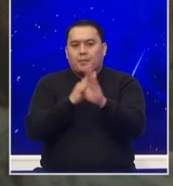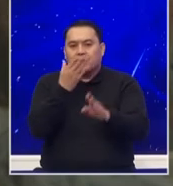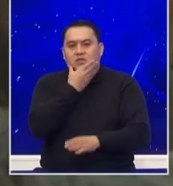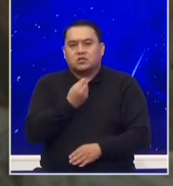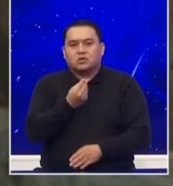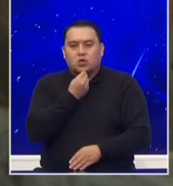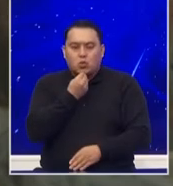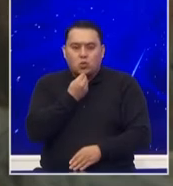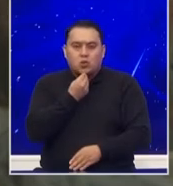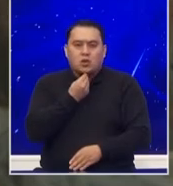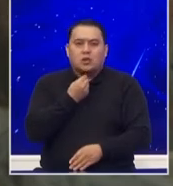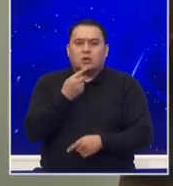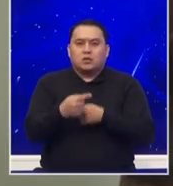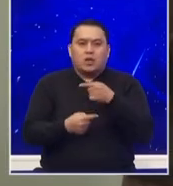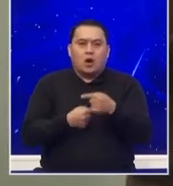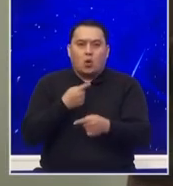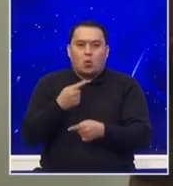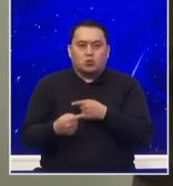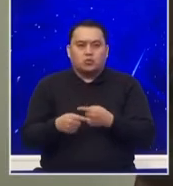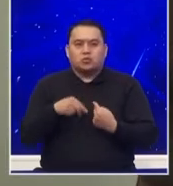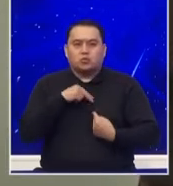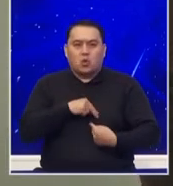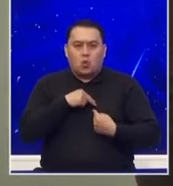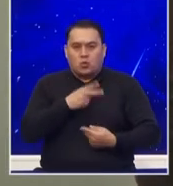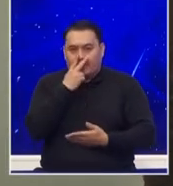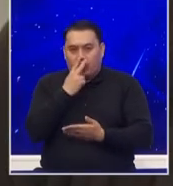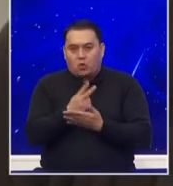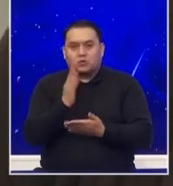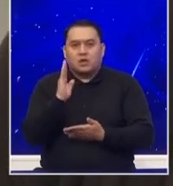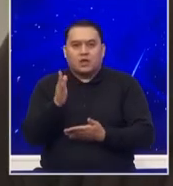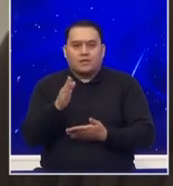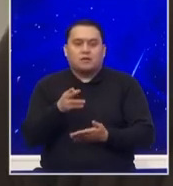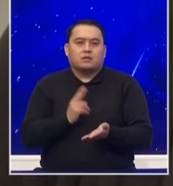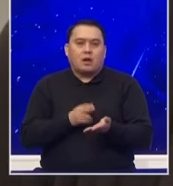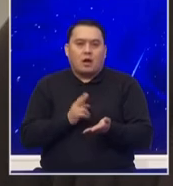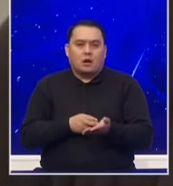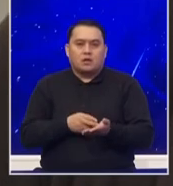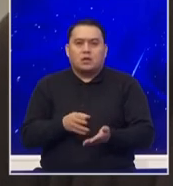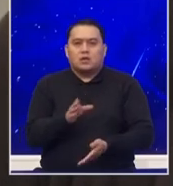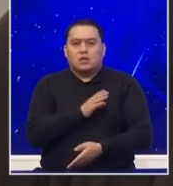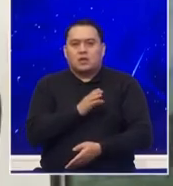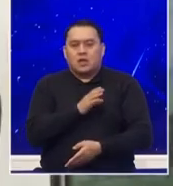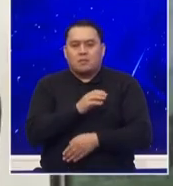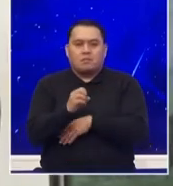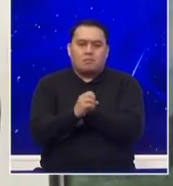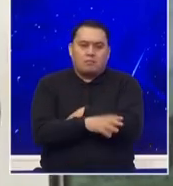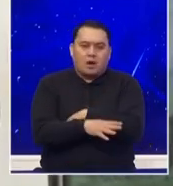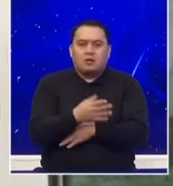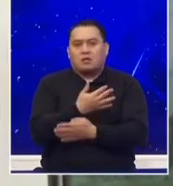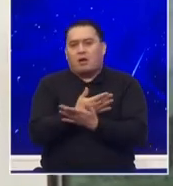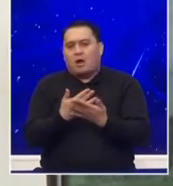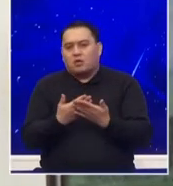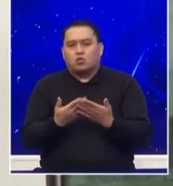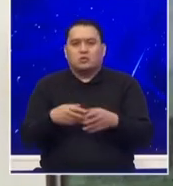ғана емес, төл дәстүрдің озығы мен тозығы да бейнеленеді. Оған айғақ болатын кедей мен бай құдық басында құрғақшылық